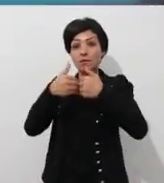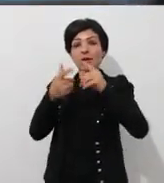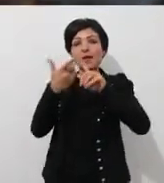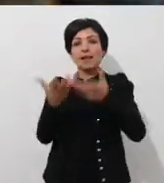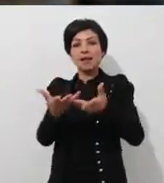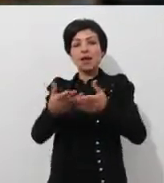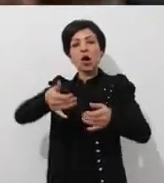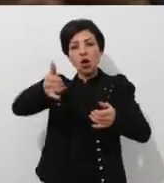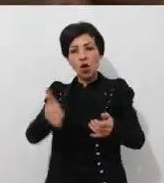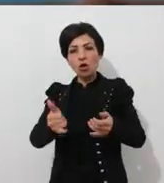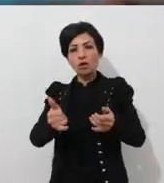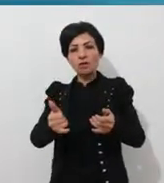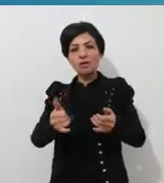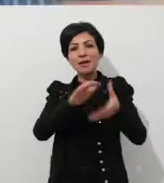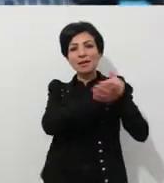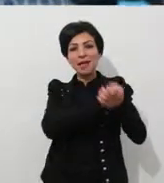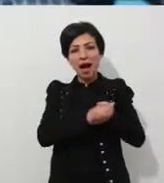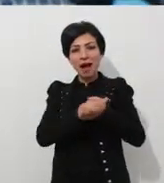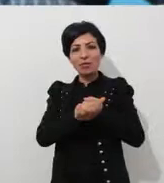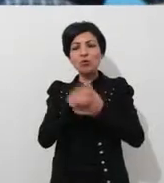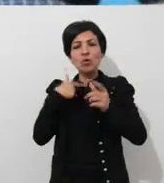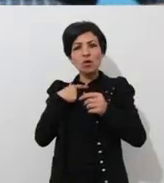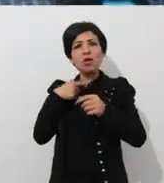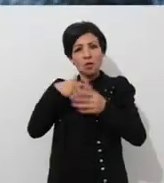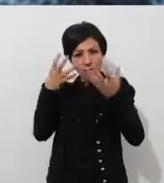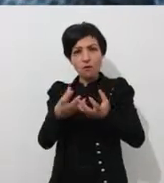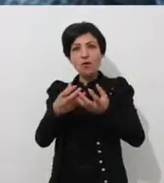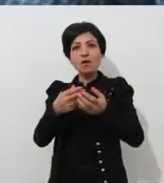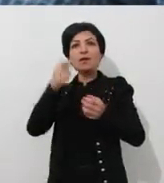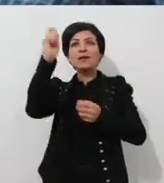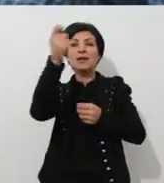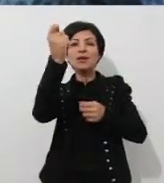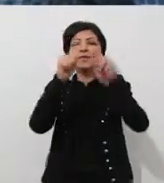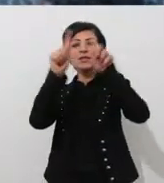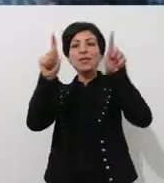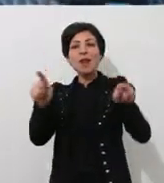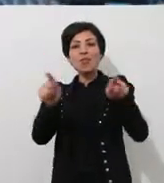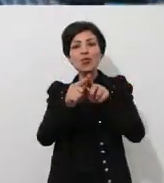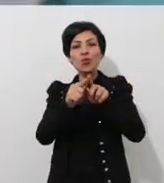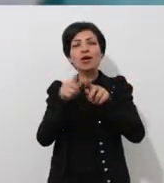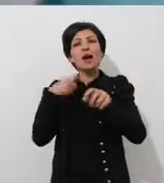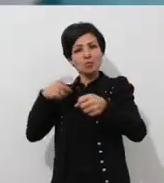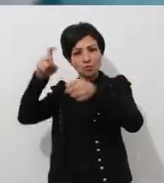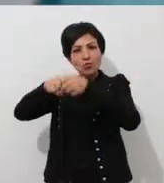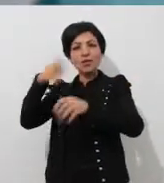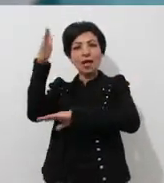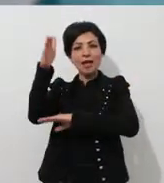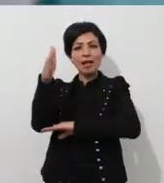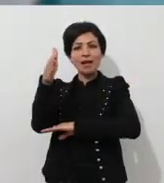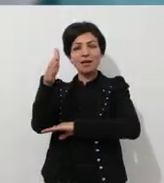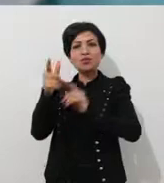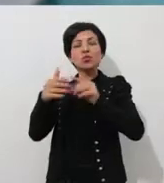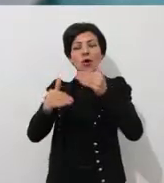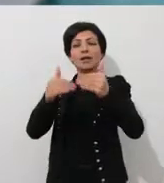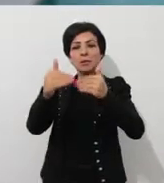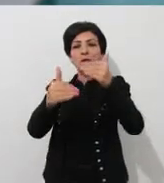تحيه العلم. بشويه بشويه ولا يحرك يديه ولا يرفع صوته ولا يشد التباشير ولا معناه